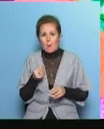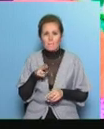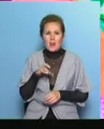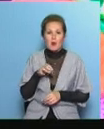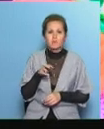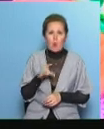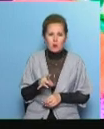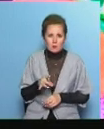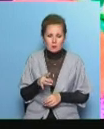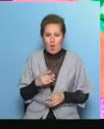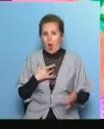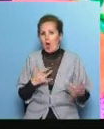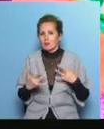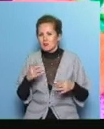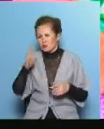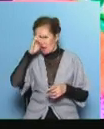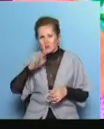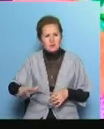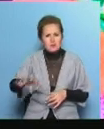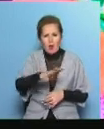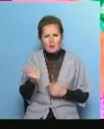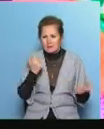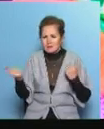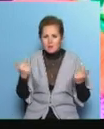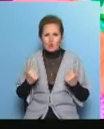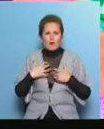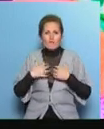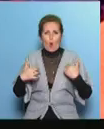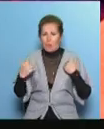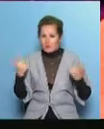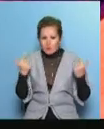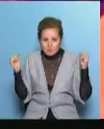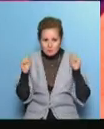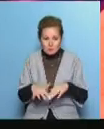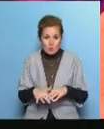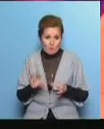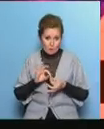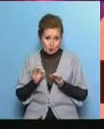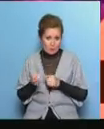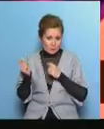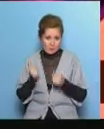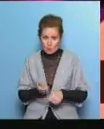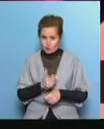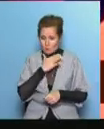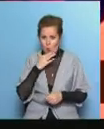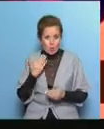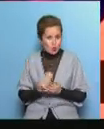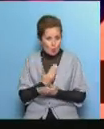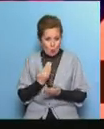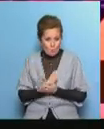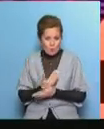что артисты со всех стран и континентов, животные со всех стран и континентов. В Ижевск мы привезли очень много нового. У